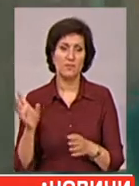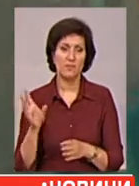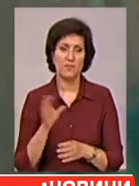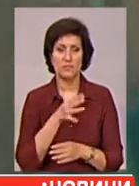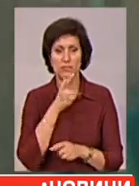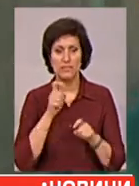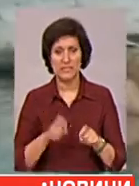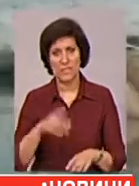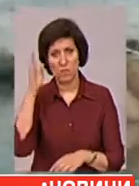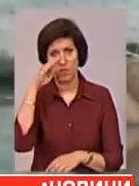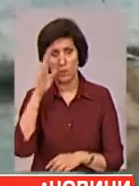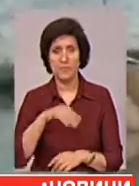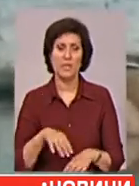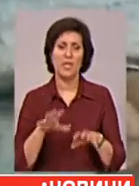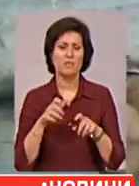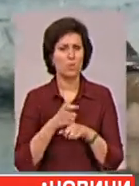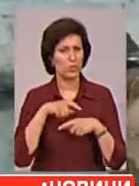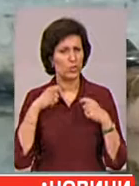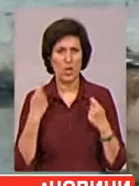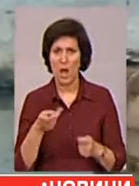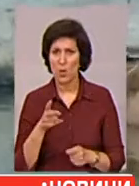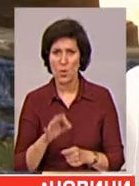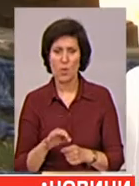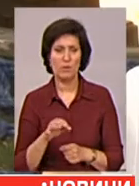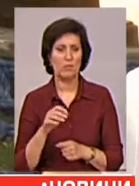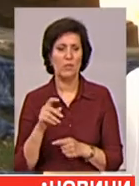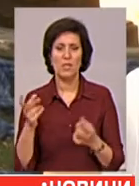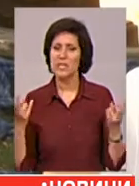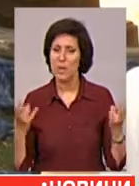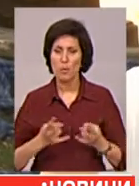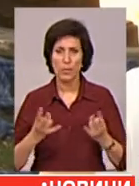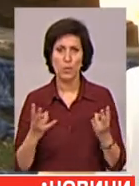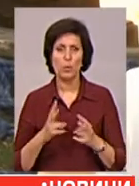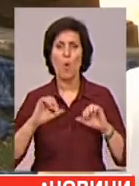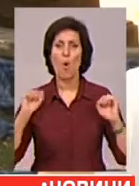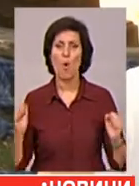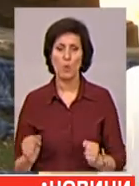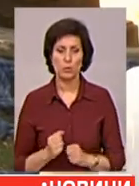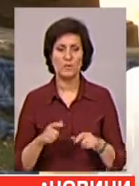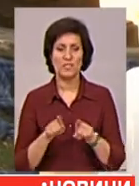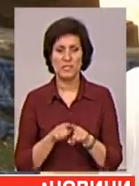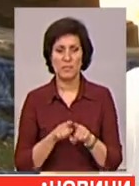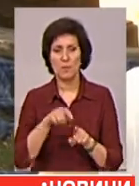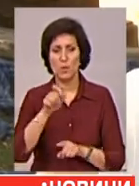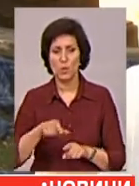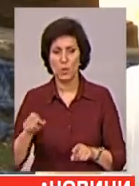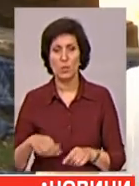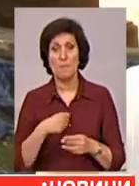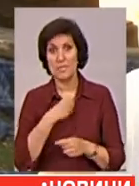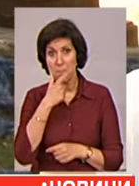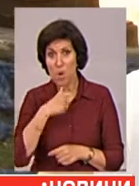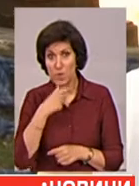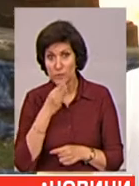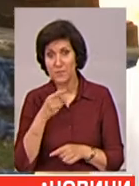весь час сидять у воді. Тваринам дуже жарко, їм необхідно охолоджуватись так само, як людям. Ми їмо морозиво,